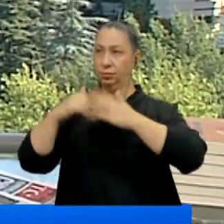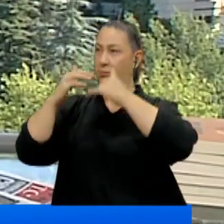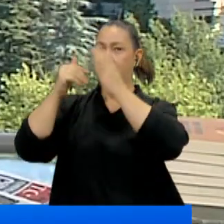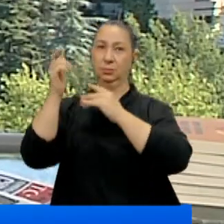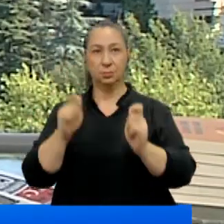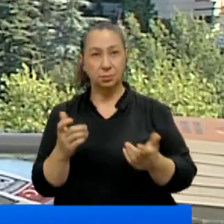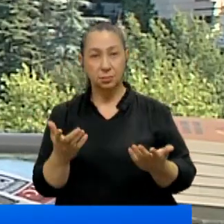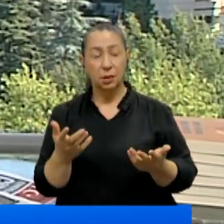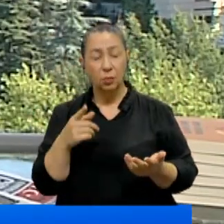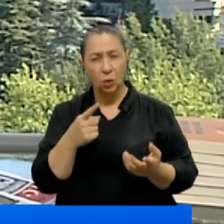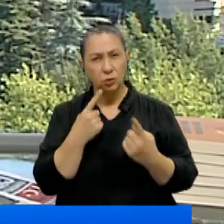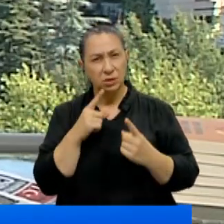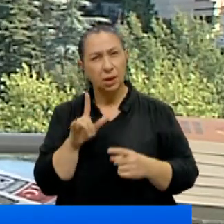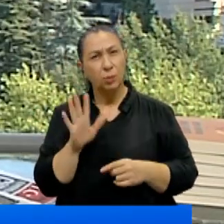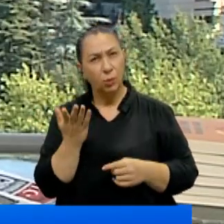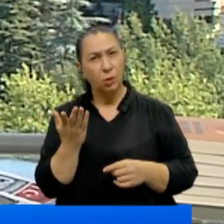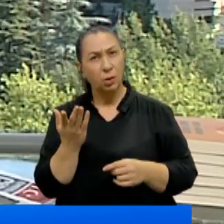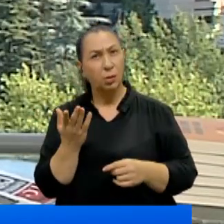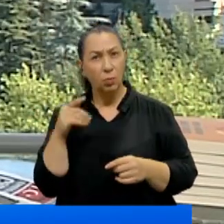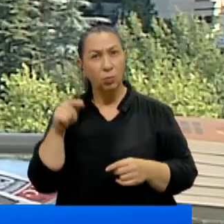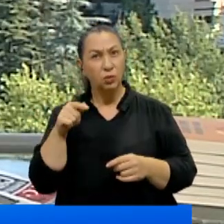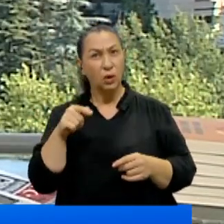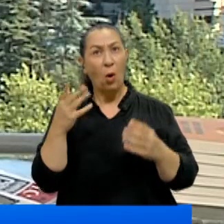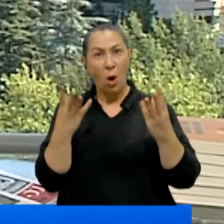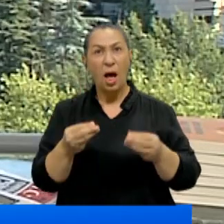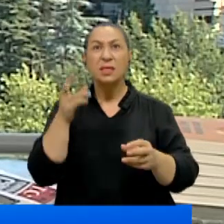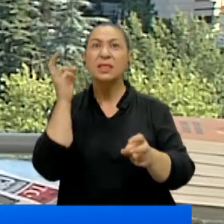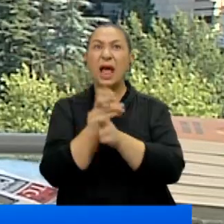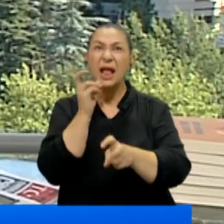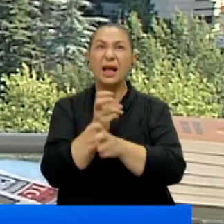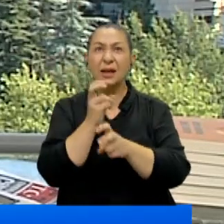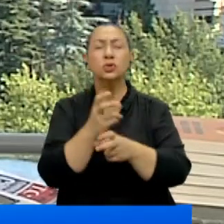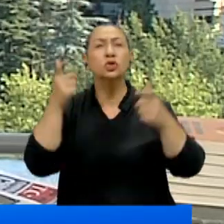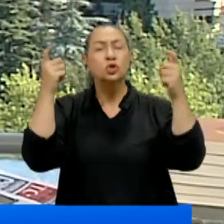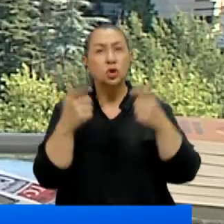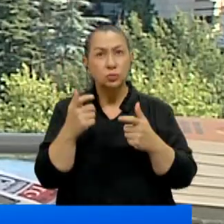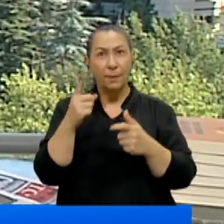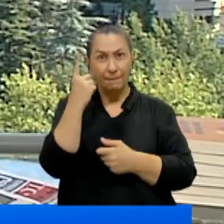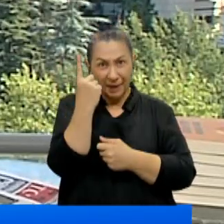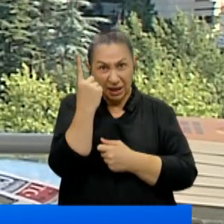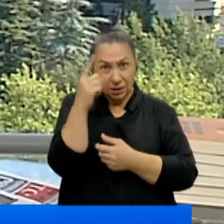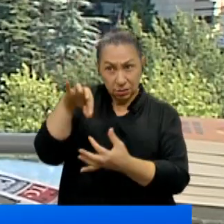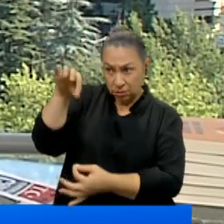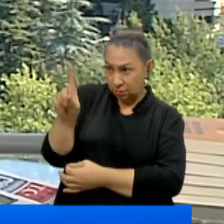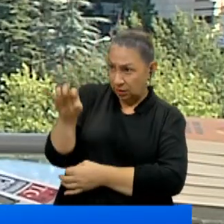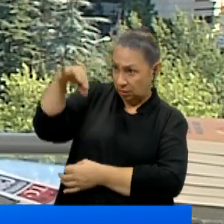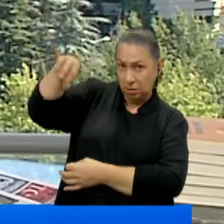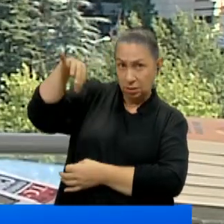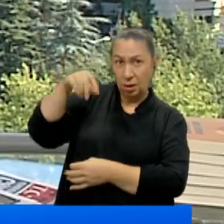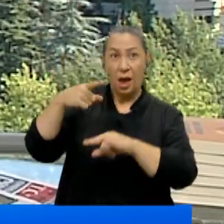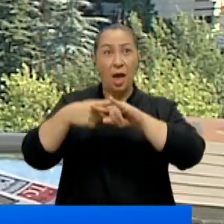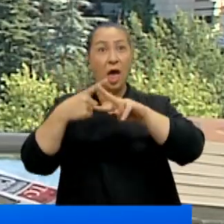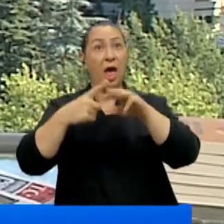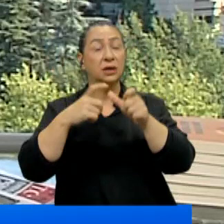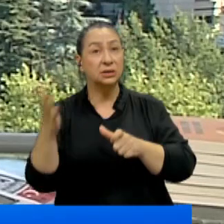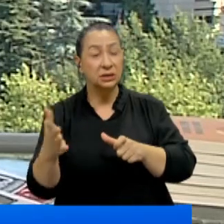yükselmiş? Bunların konuşulması gerekmiyor mu? Yani burada yaşanılan felaketin sorumlusu bir kişi mi? İşte o HES,